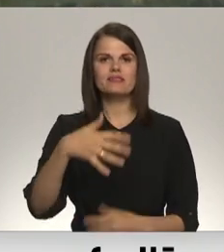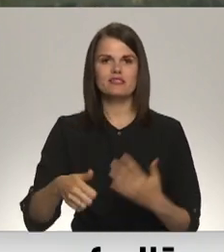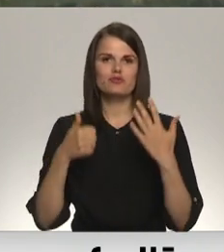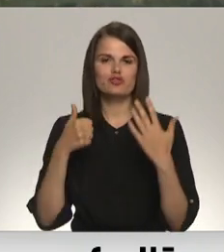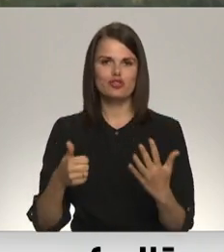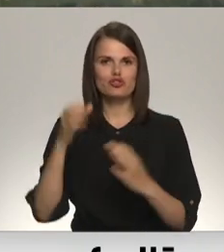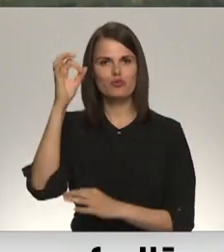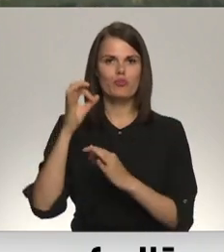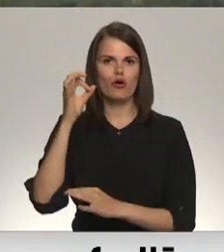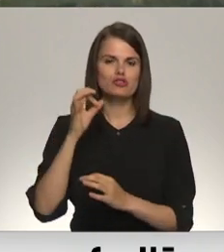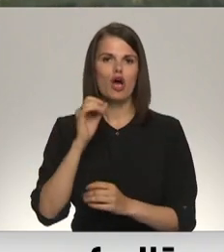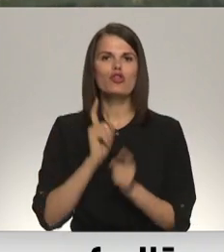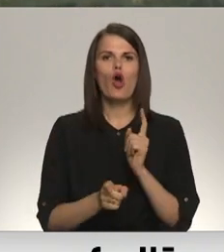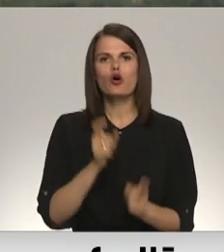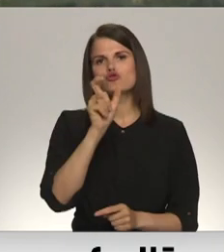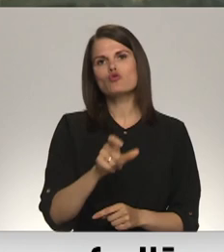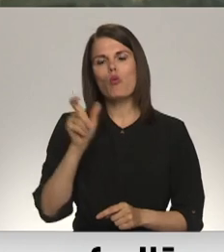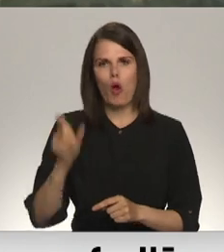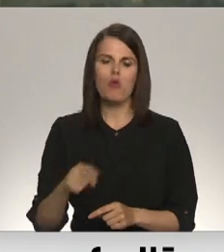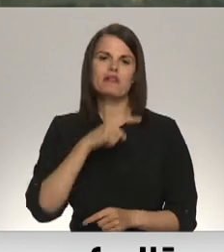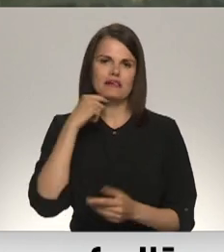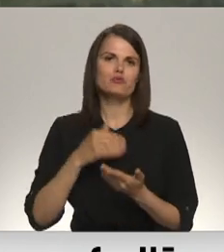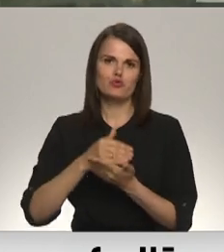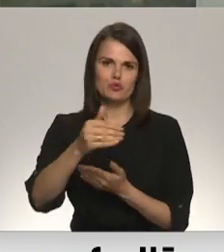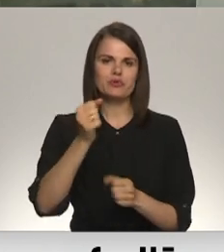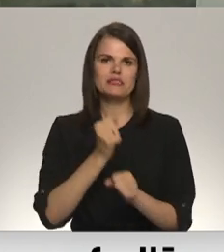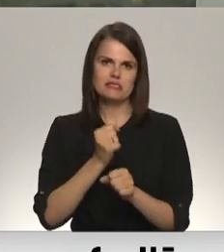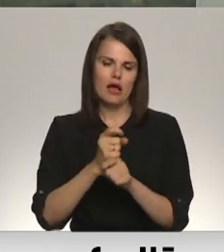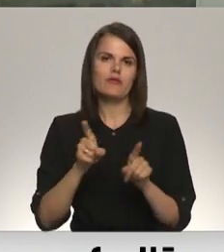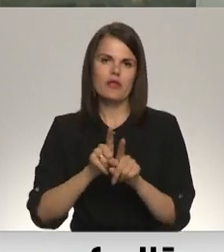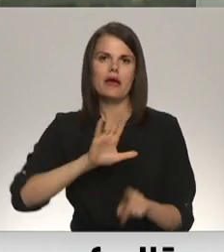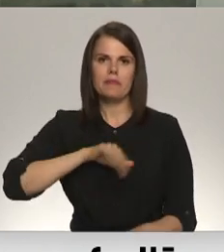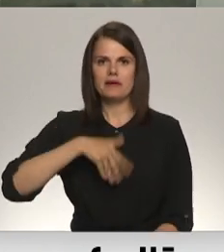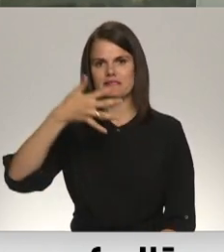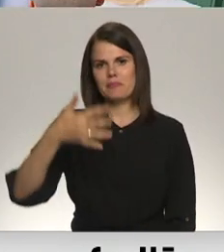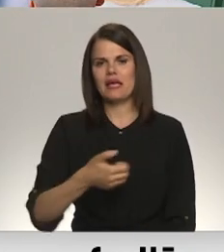sevi redz strādājumu profesijā arī pēc 5 gadiem. Plašāk stāsta Dāvids Frēdenfelds.